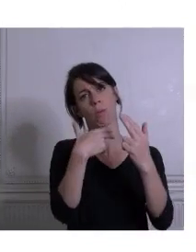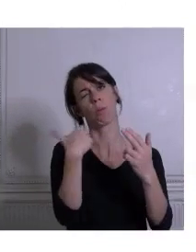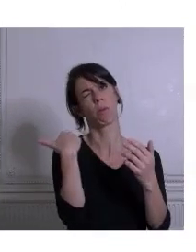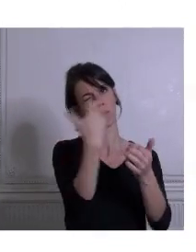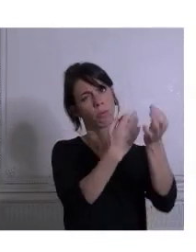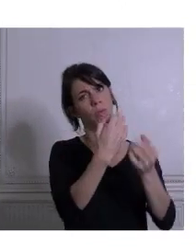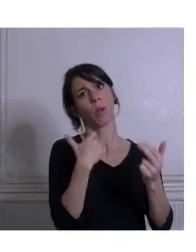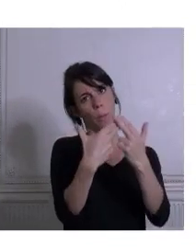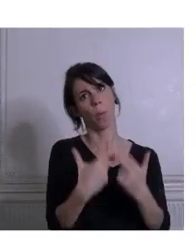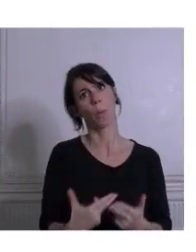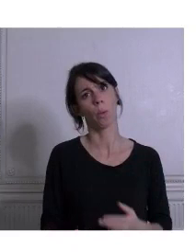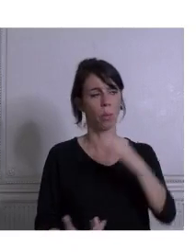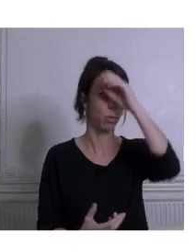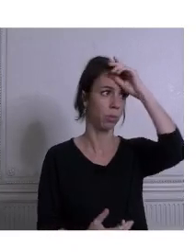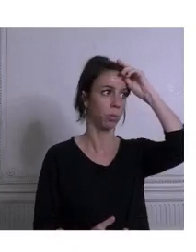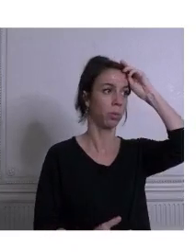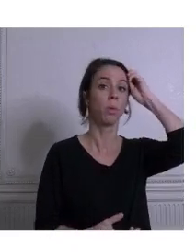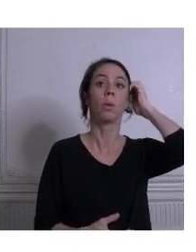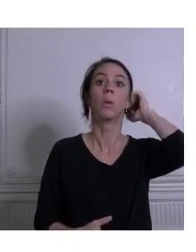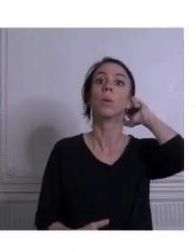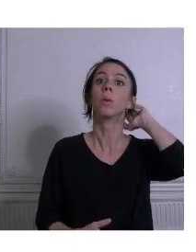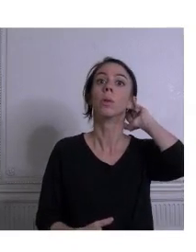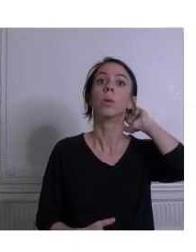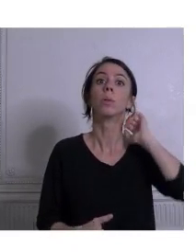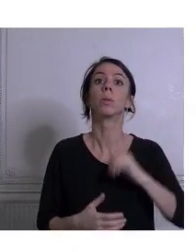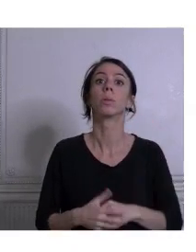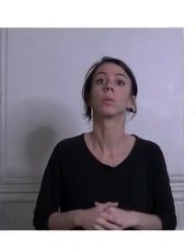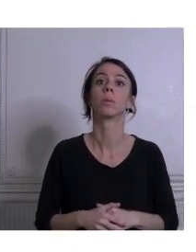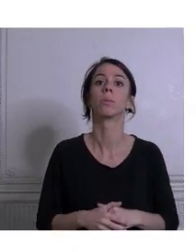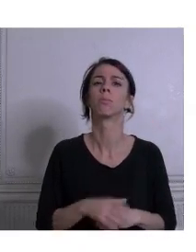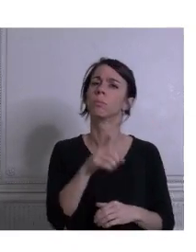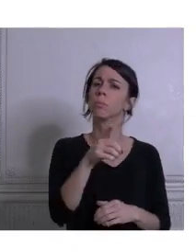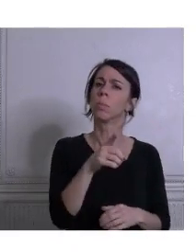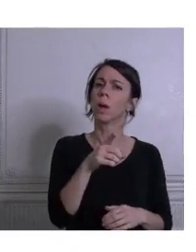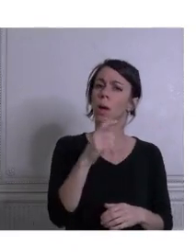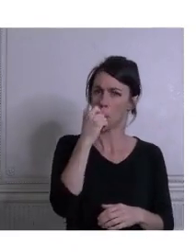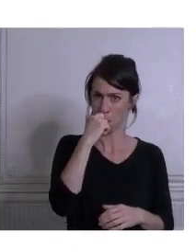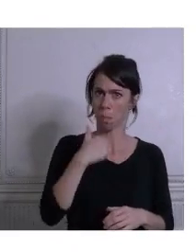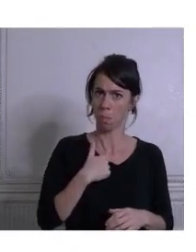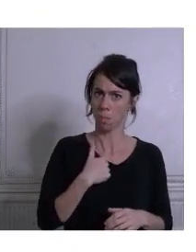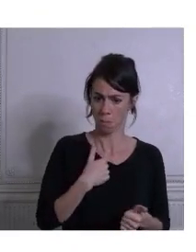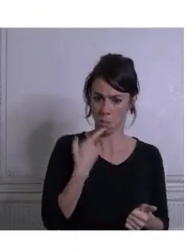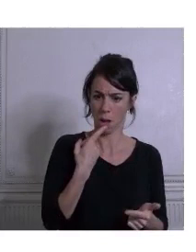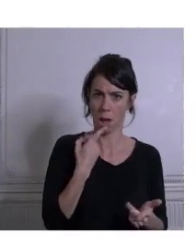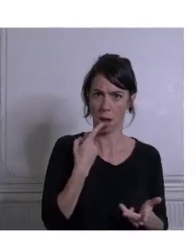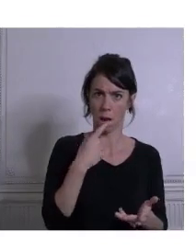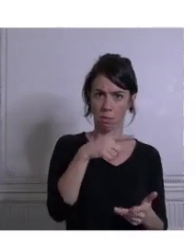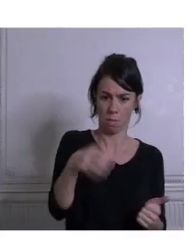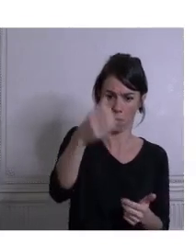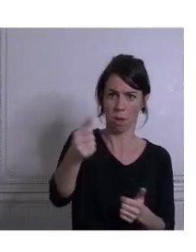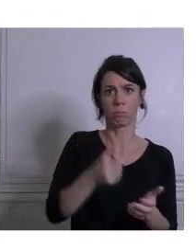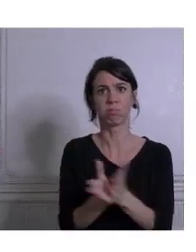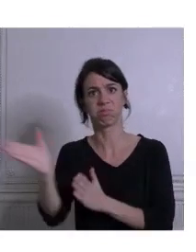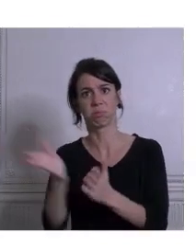serein, constructif. Et surtout, bah, comme on a souvent l'occasion de le dire, on verra. On